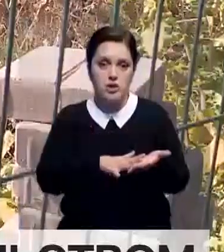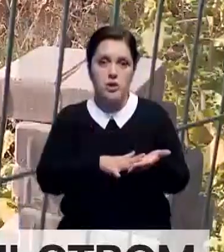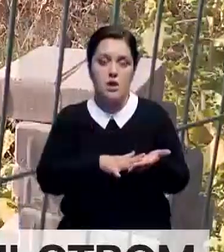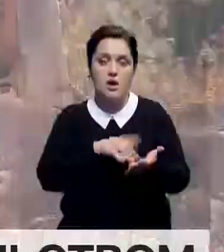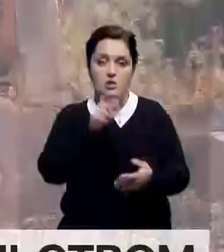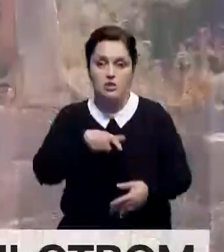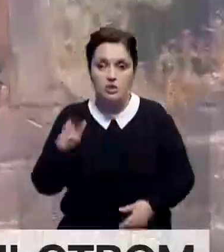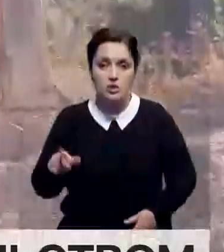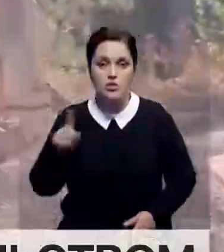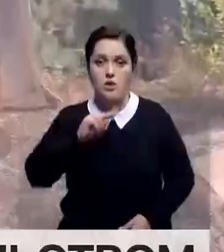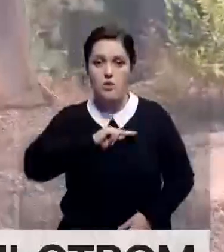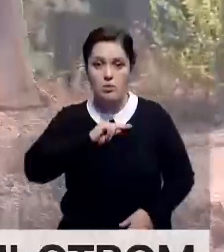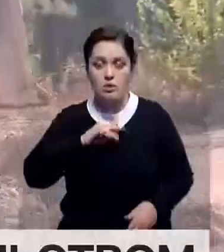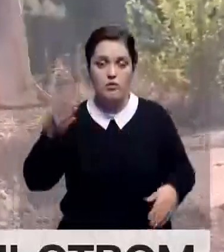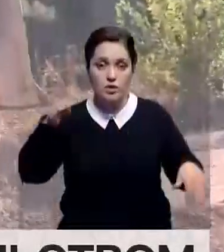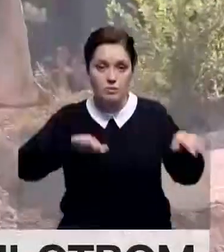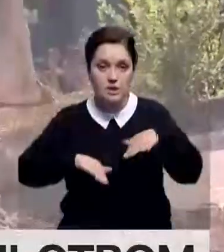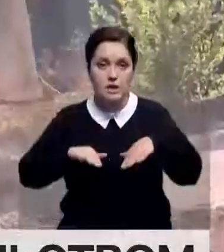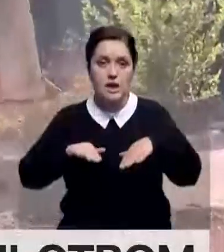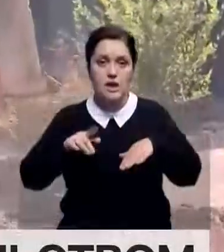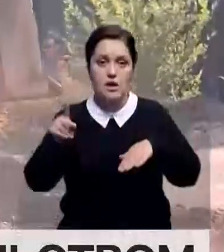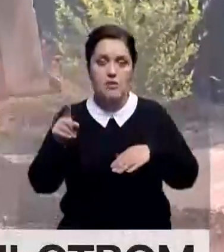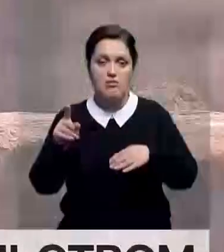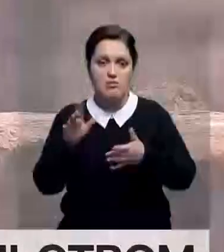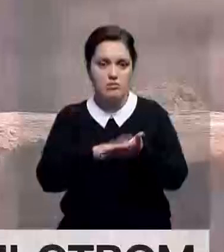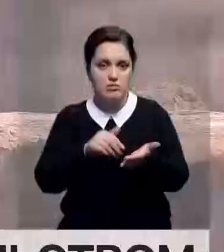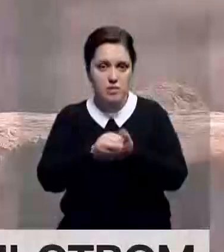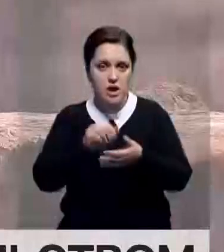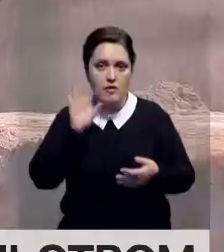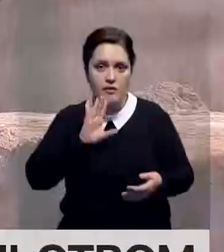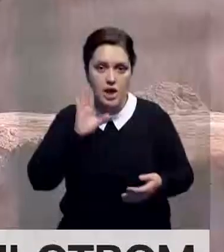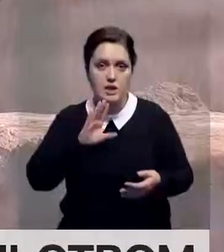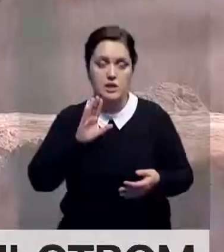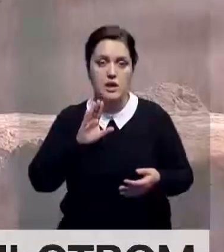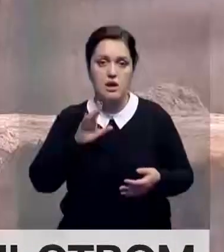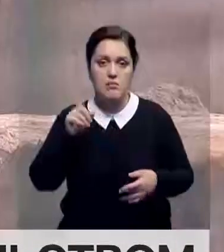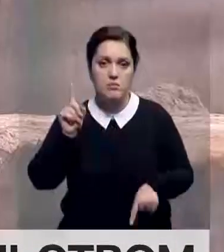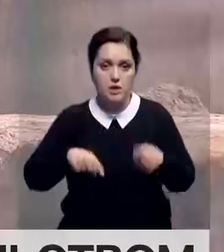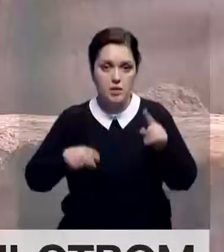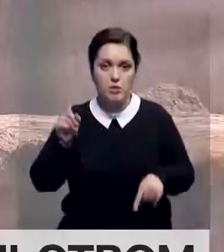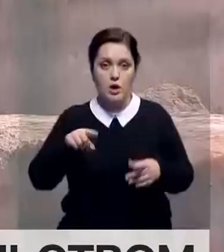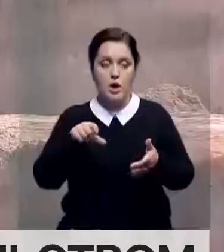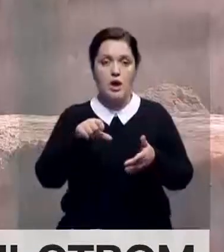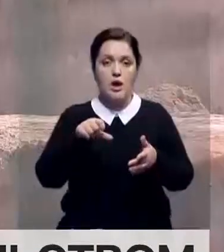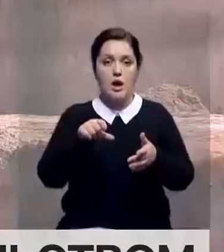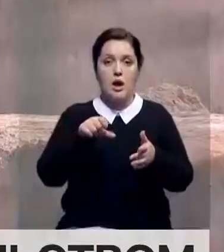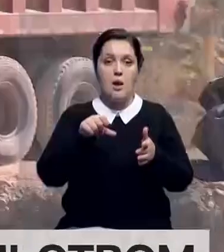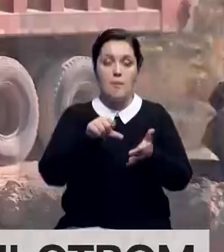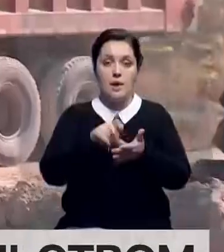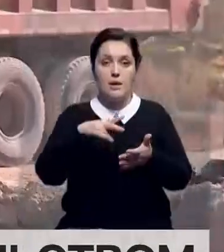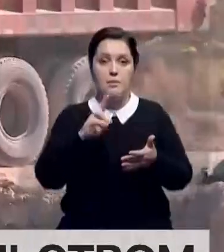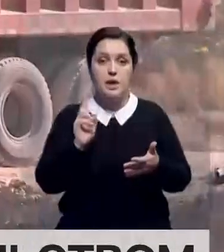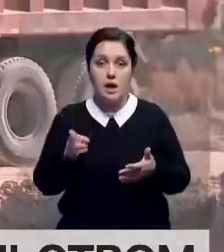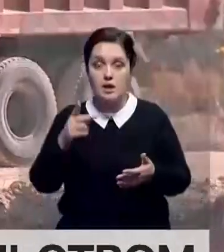ходом. Жители считают, что работы в горной местности влияют на водоснабжение. Вода идет с перебоями. Представители